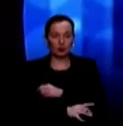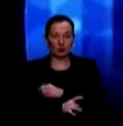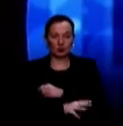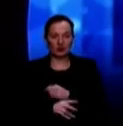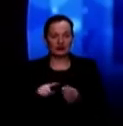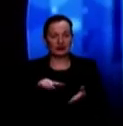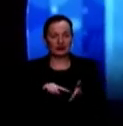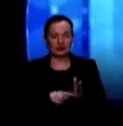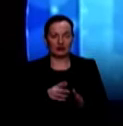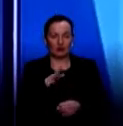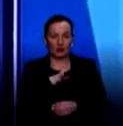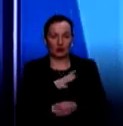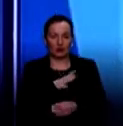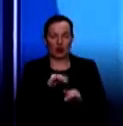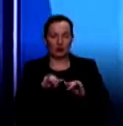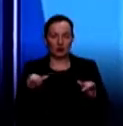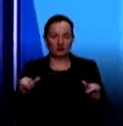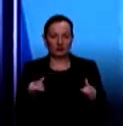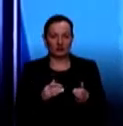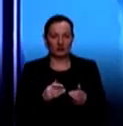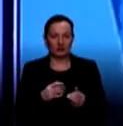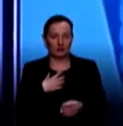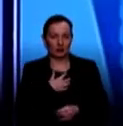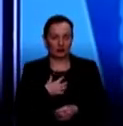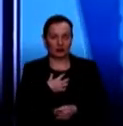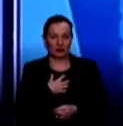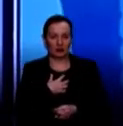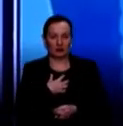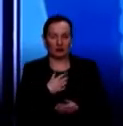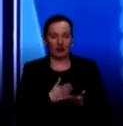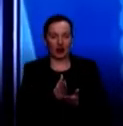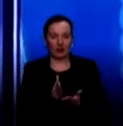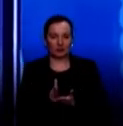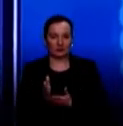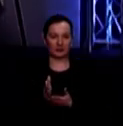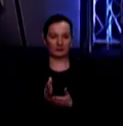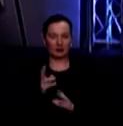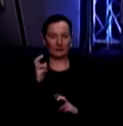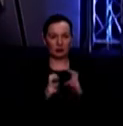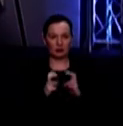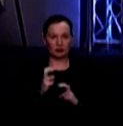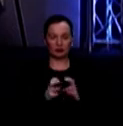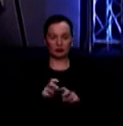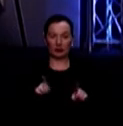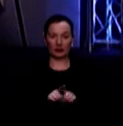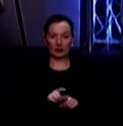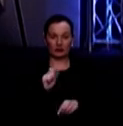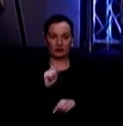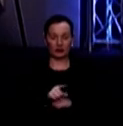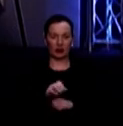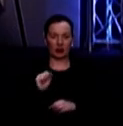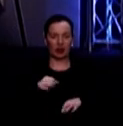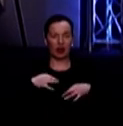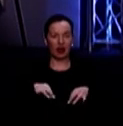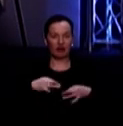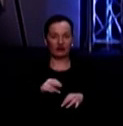була розвиток провідних галузей промисловості? Чому ми поставили таке завдання, автокрасу на стадії банкрутства?